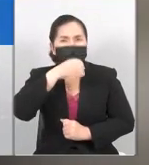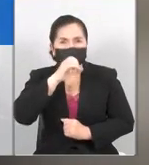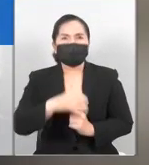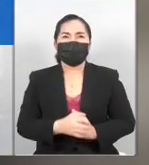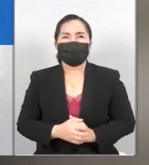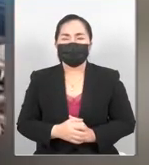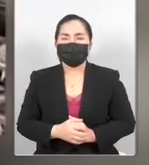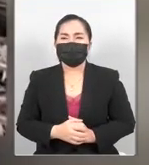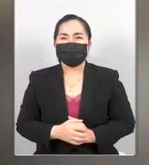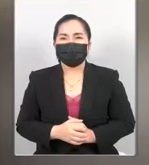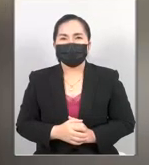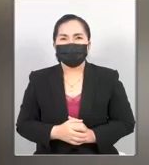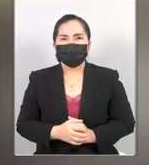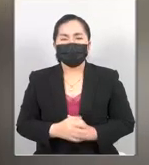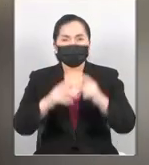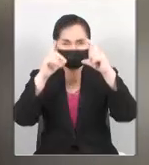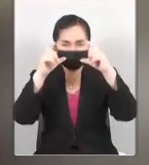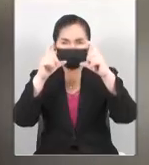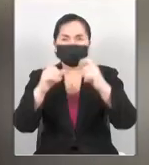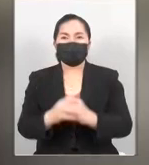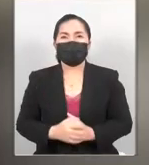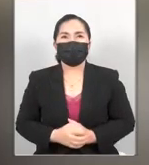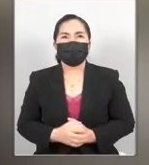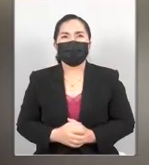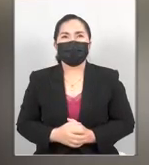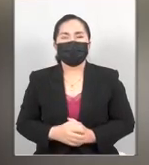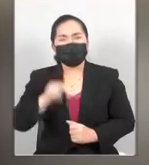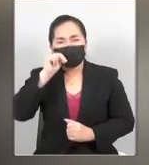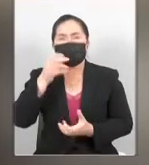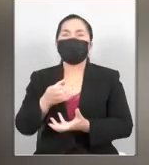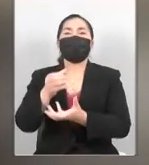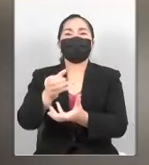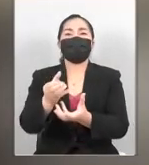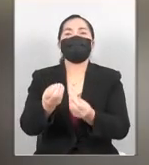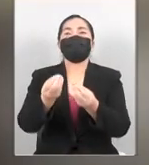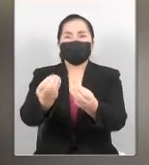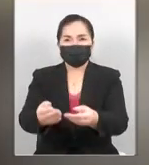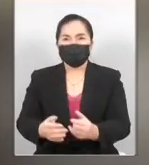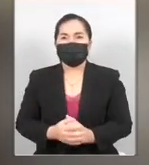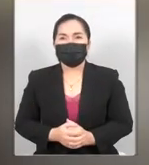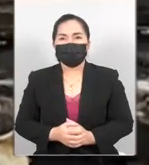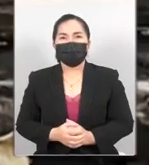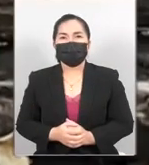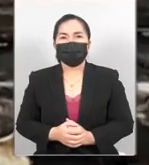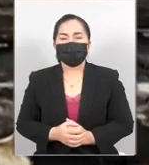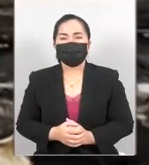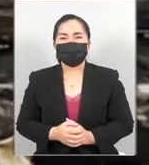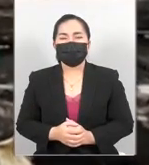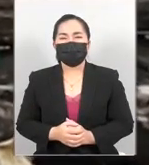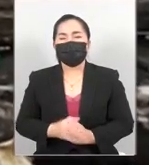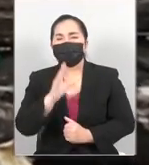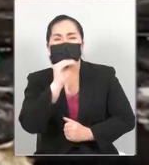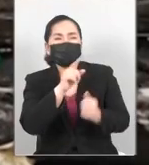างส่วนนี่นะคะขออนุญาตปิดบังใบหน้าไปก่อนนะแล้วทีนี้ด้วยความสงสารโน้ตเธอก็ใจดีเอาน้ำไปให้ปรากฏถูกแทะลมด้วยค